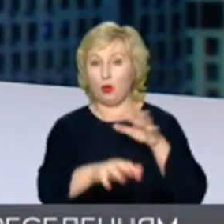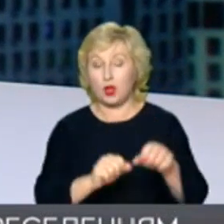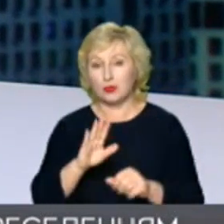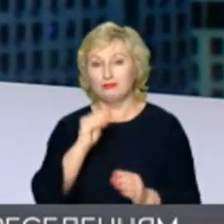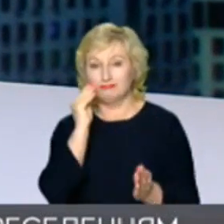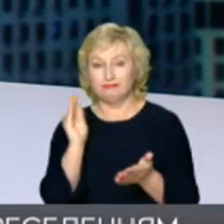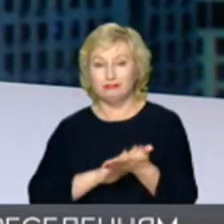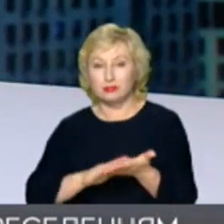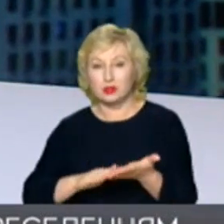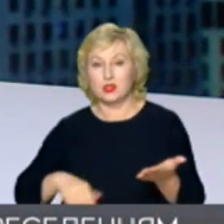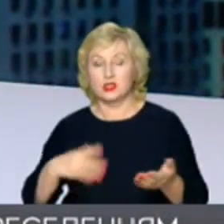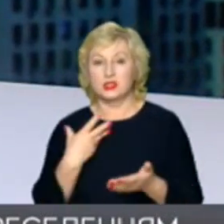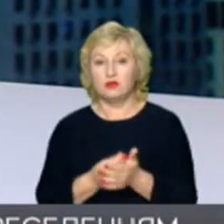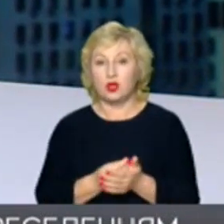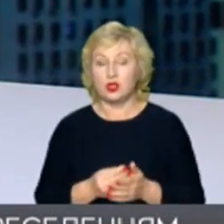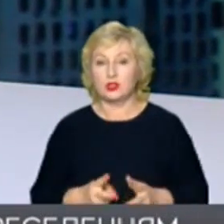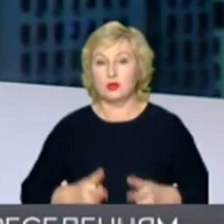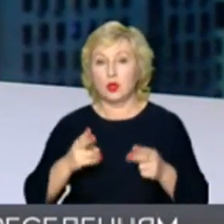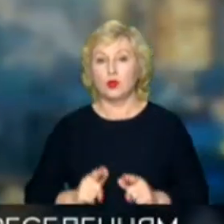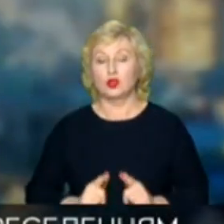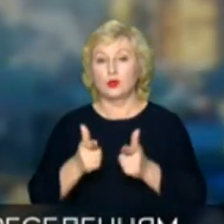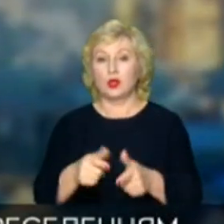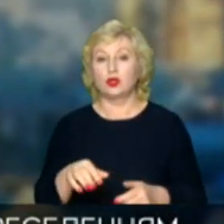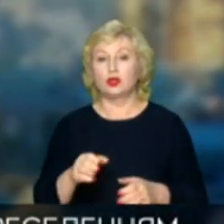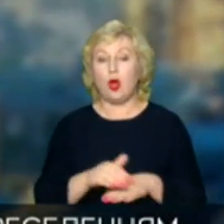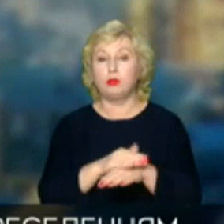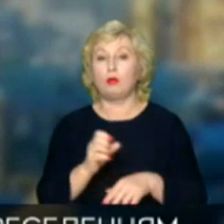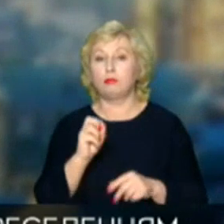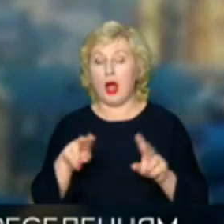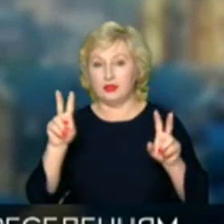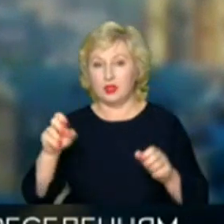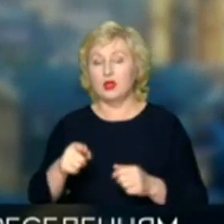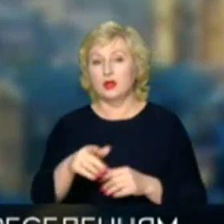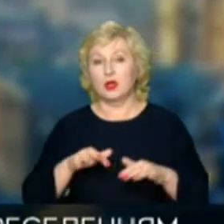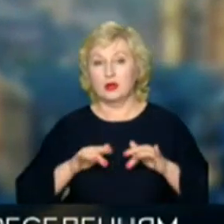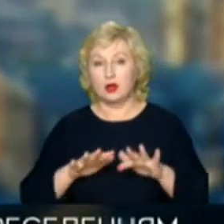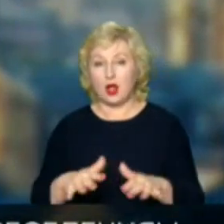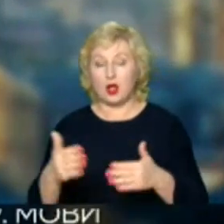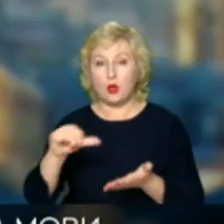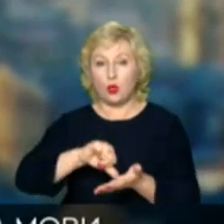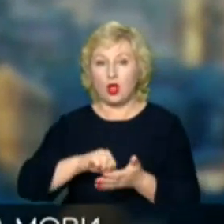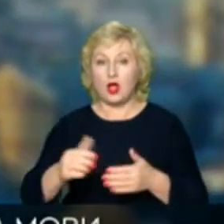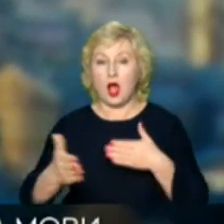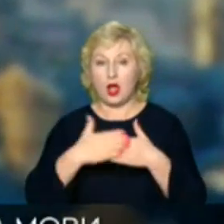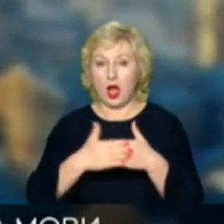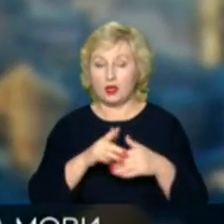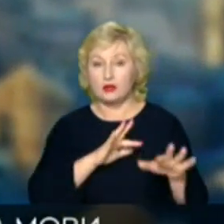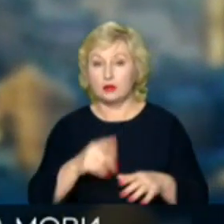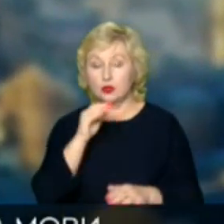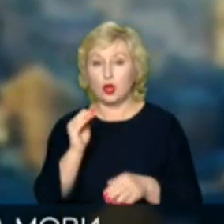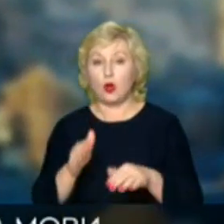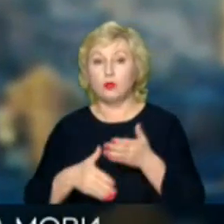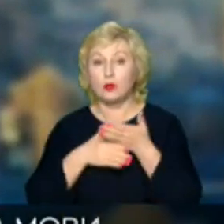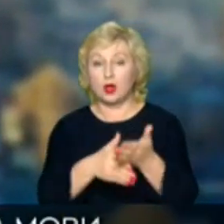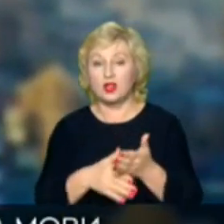замаскувати свої злочини, вступивши у Добробат. Чоловік брав участь у каральних рейдах загарбників і допомагав виявляти та